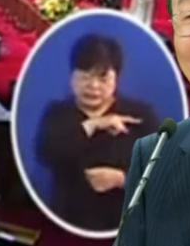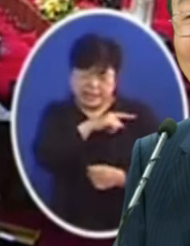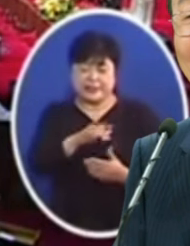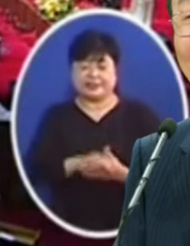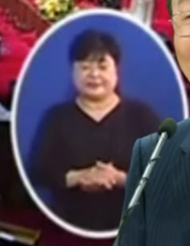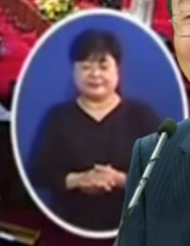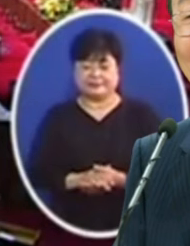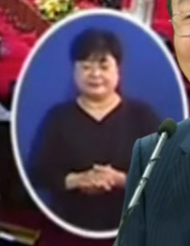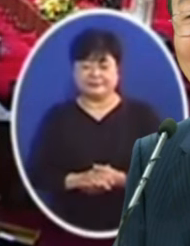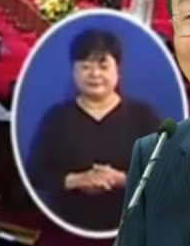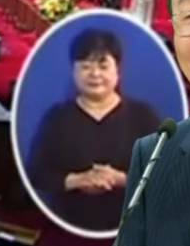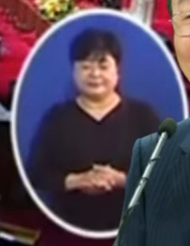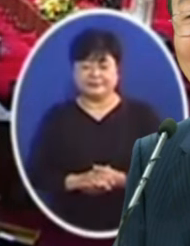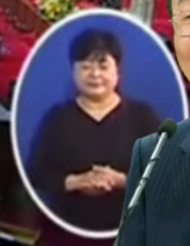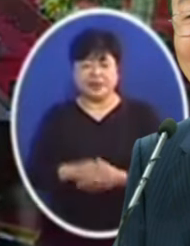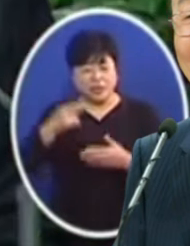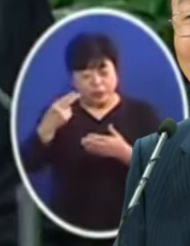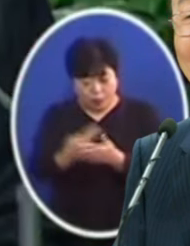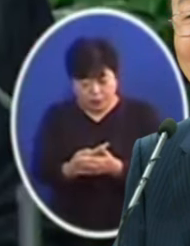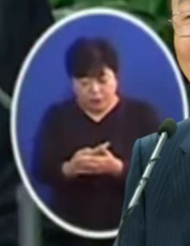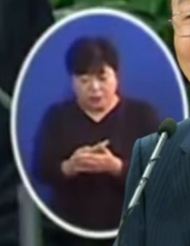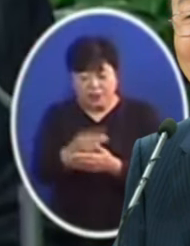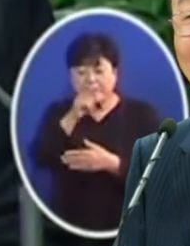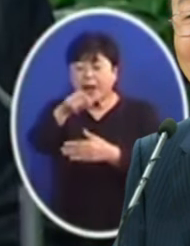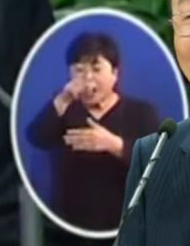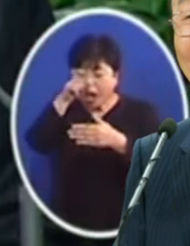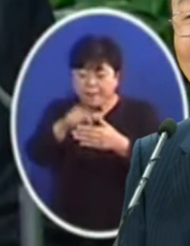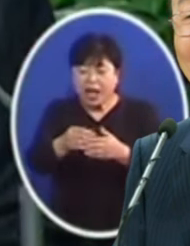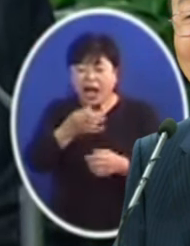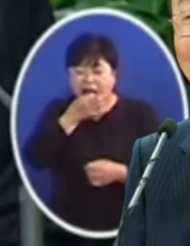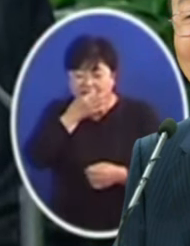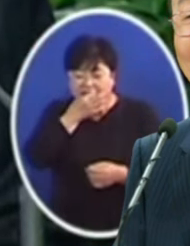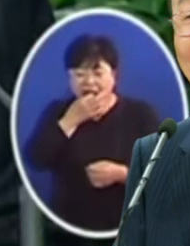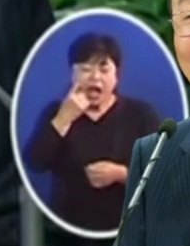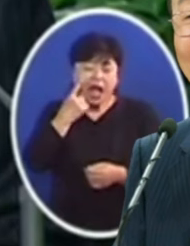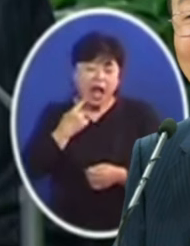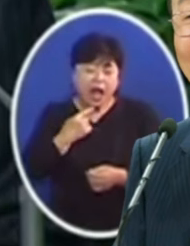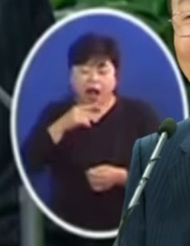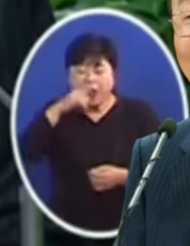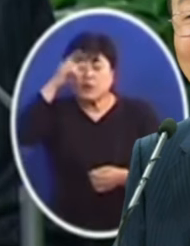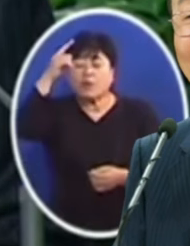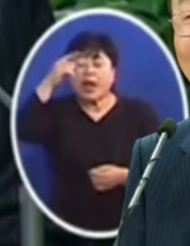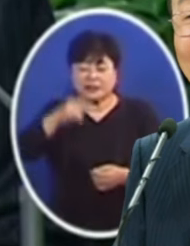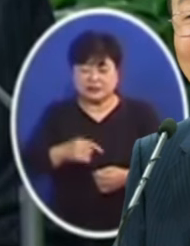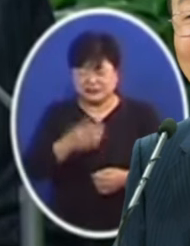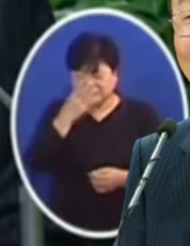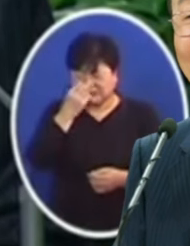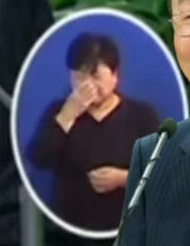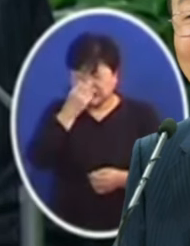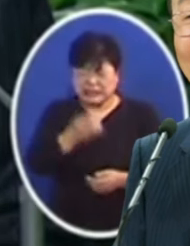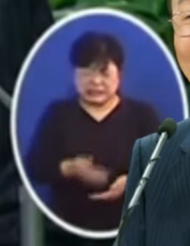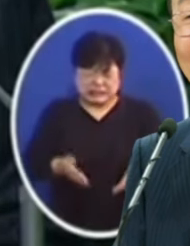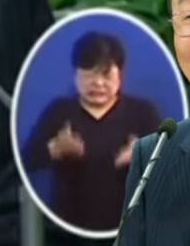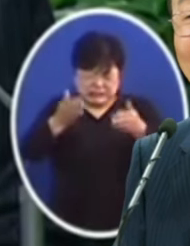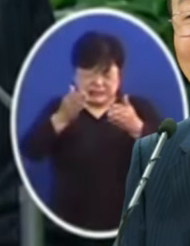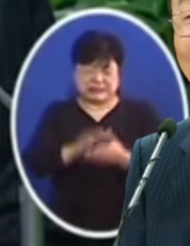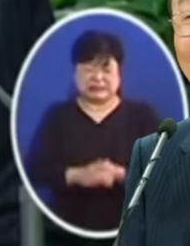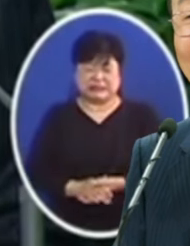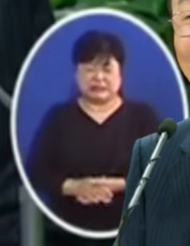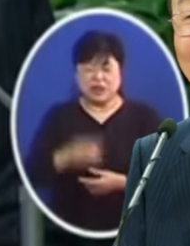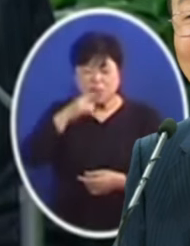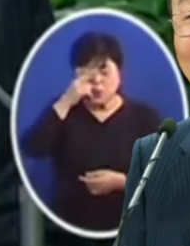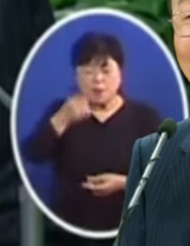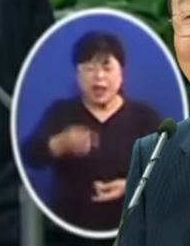우리를 넘어뜨리게 하는 것은 마음의 욕심과 탐심과 교만과 오만의 쓰레기인 것입니다. 교만과